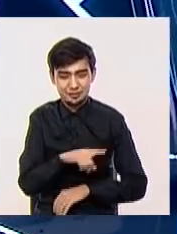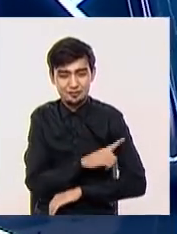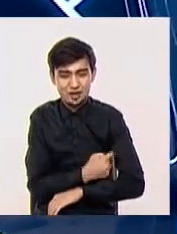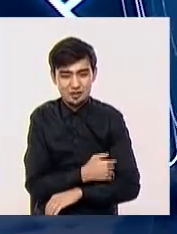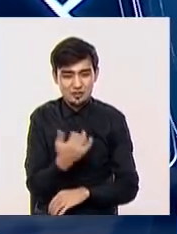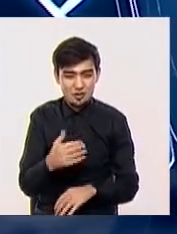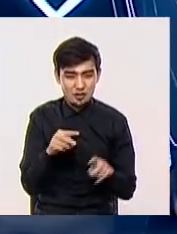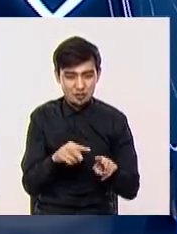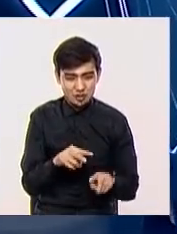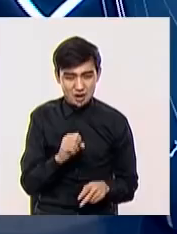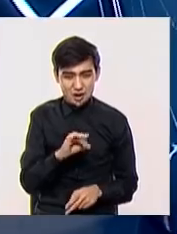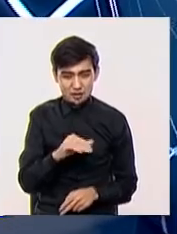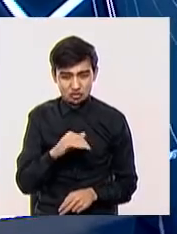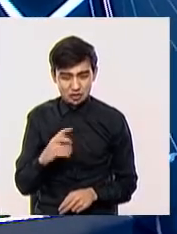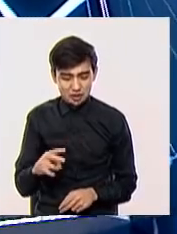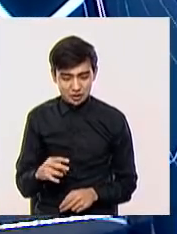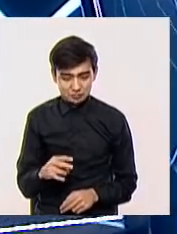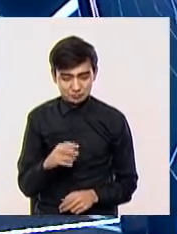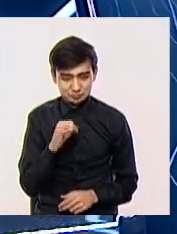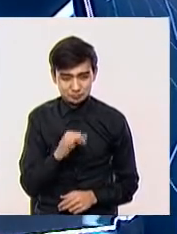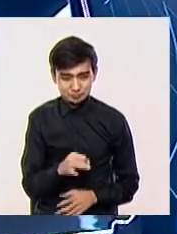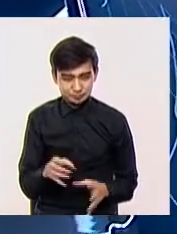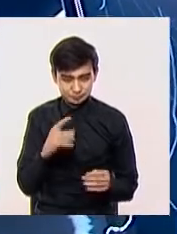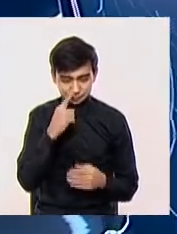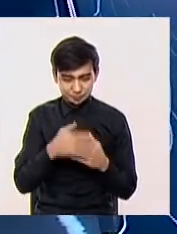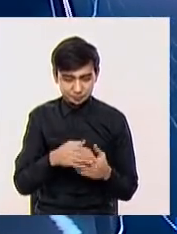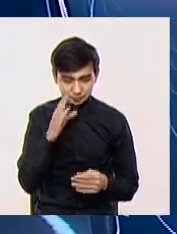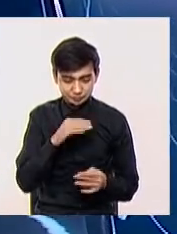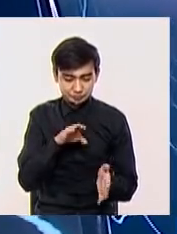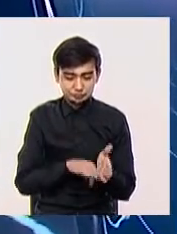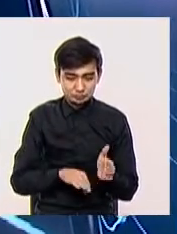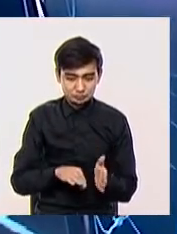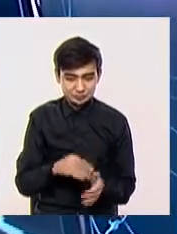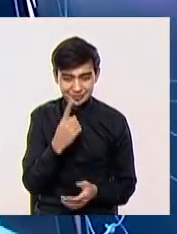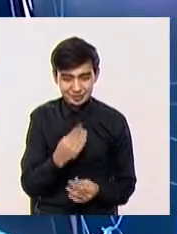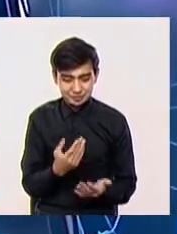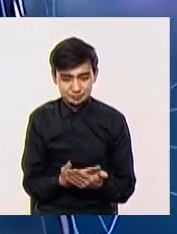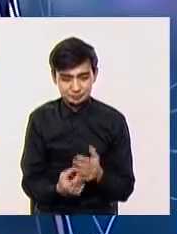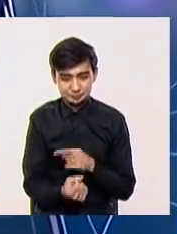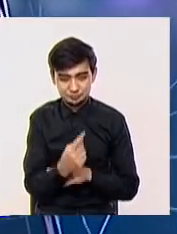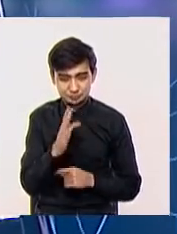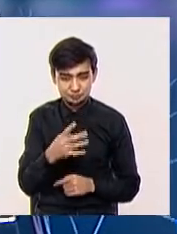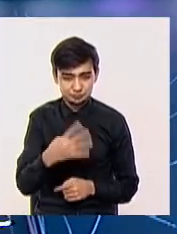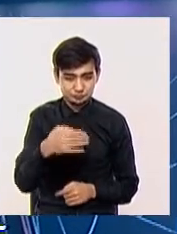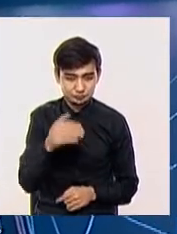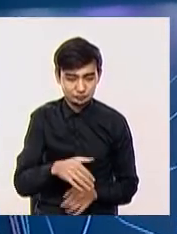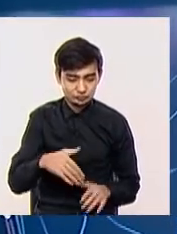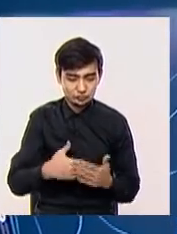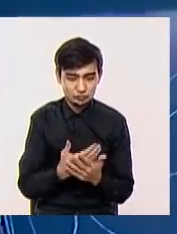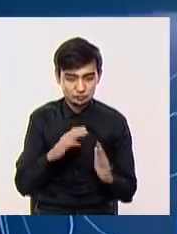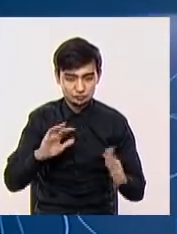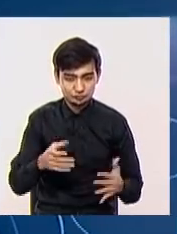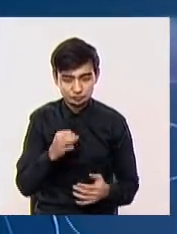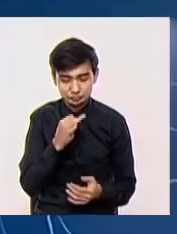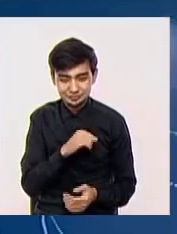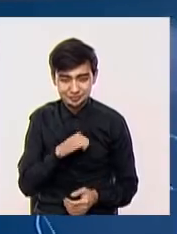санитарно-эпидемиологического контроля Айжан Исмагомбетова. Ожидается, что в худшем случае в сутки будут выявлять до 40 тысяч новых случаев. Пока